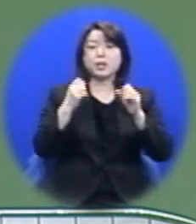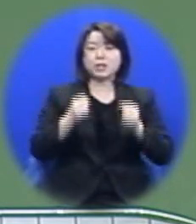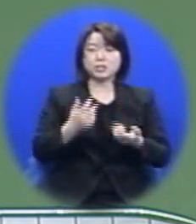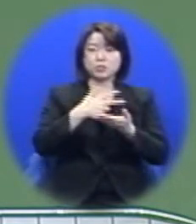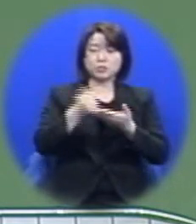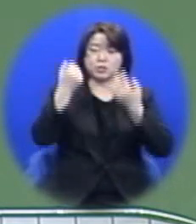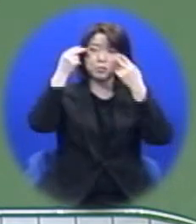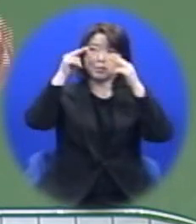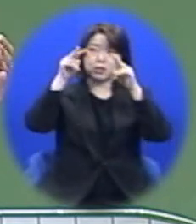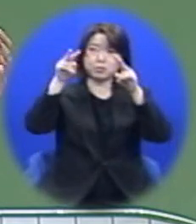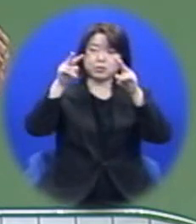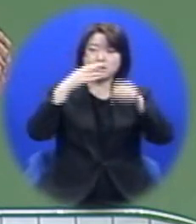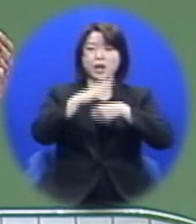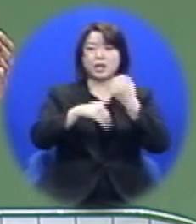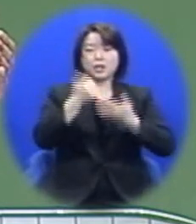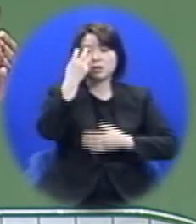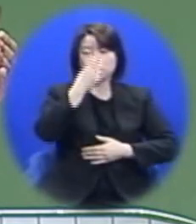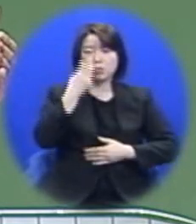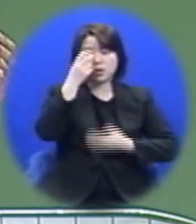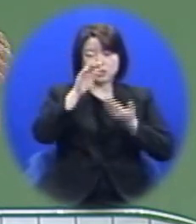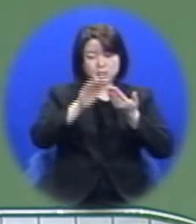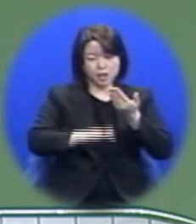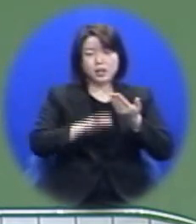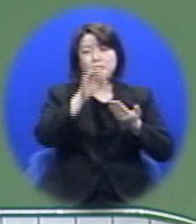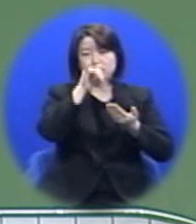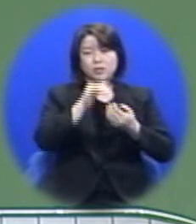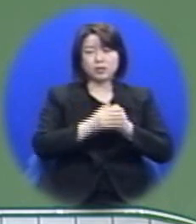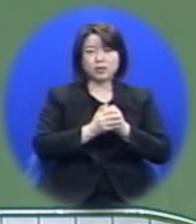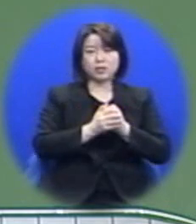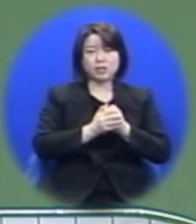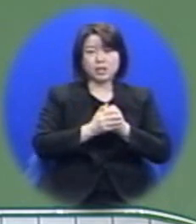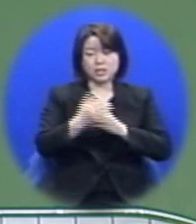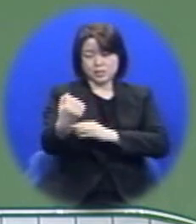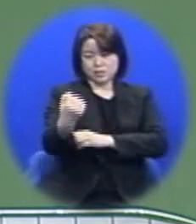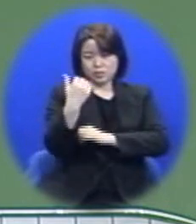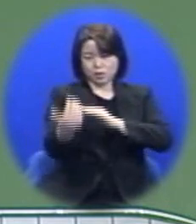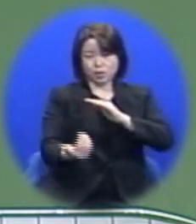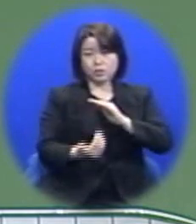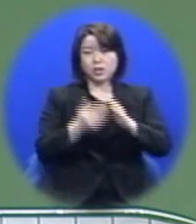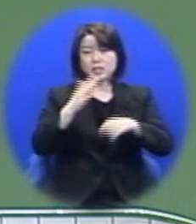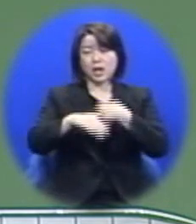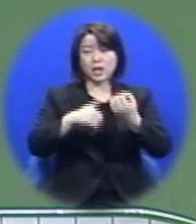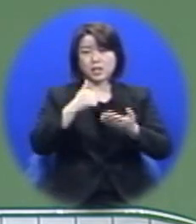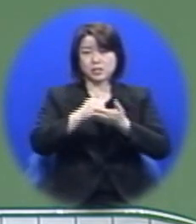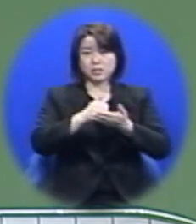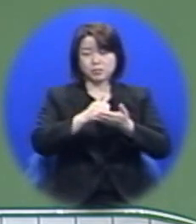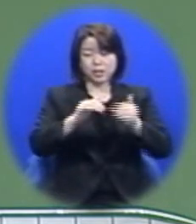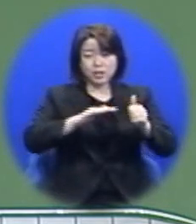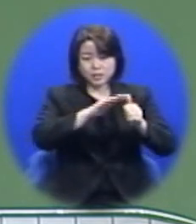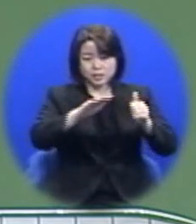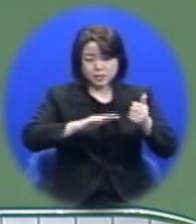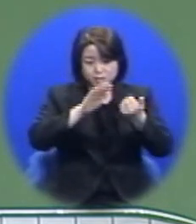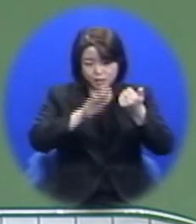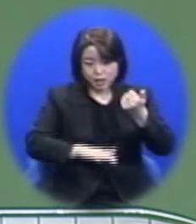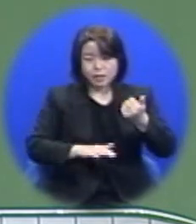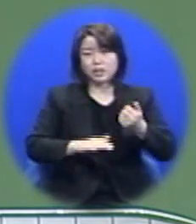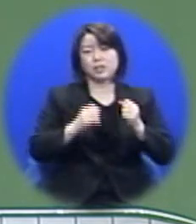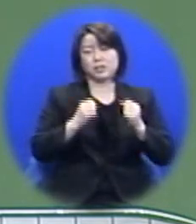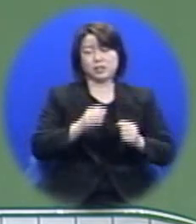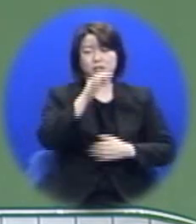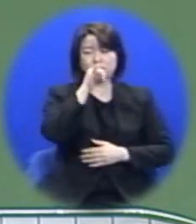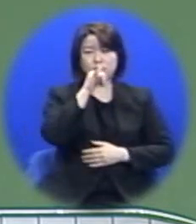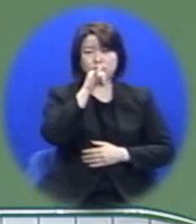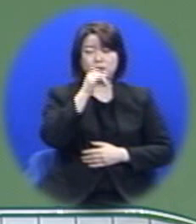것이 하나님의 보호하심 아래에 있는 것이고 전능하신 하나님의 그늘 아래 머무는 것이기 때문에